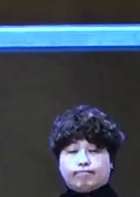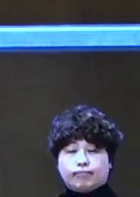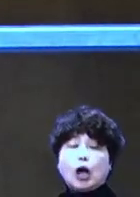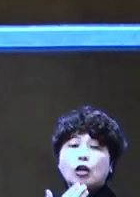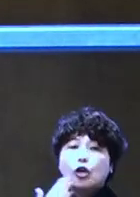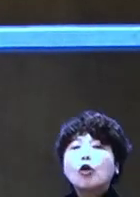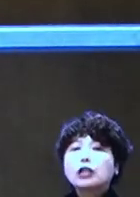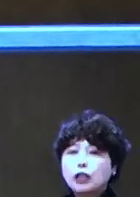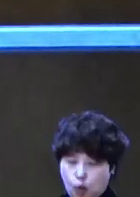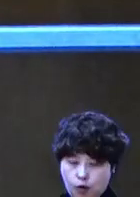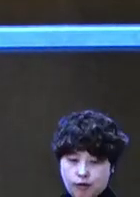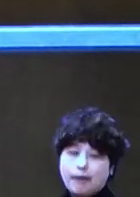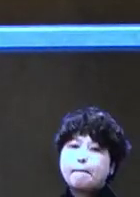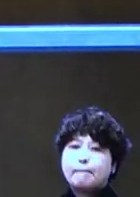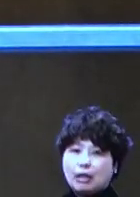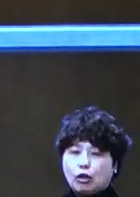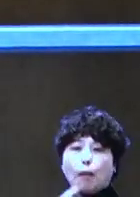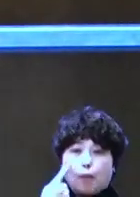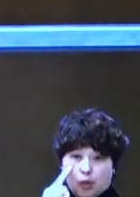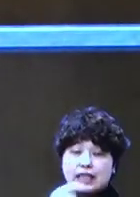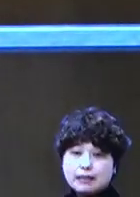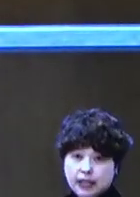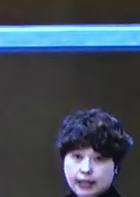경기도를 만들어 가겠습니다.